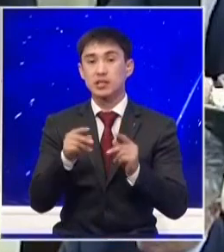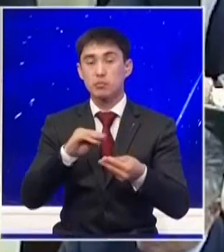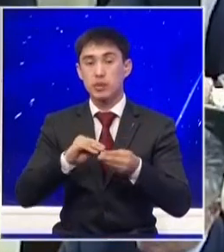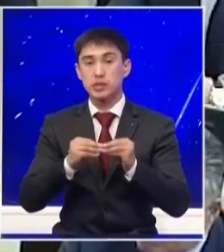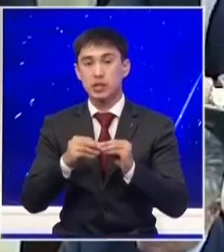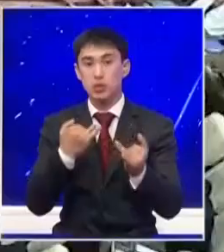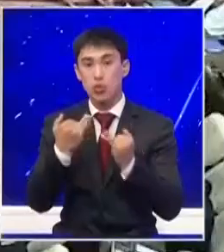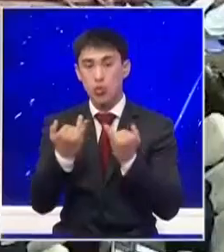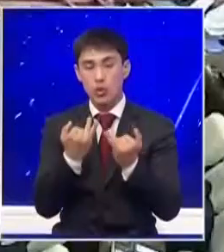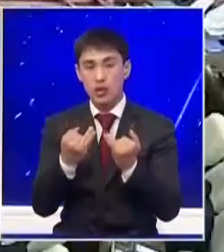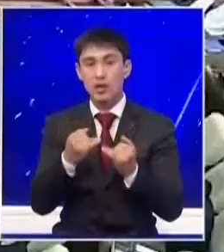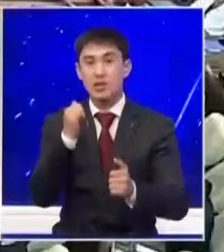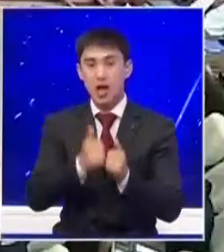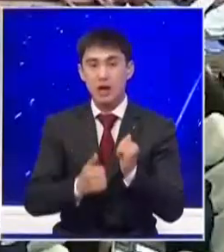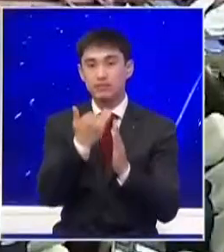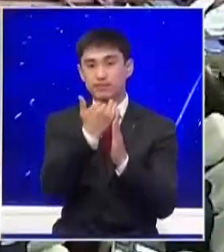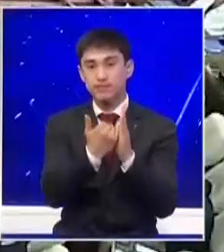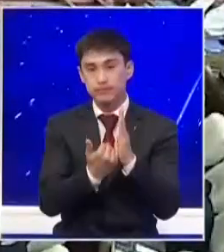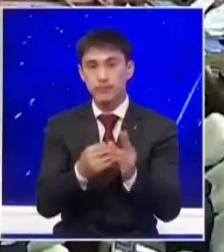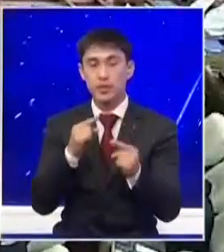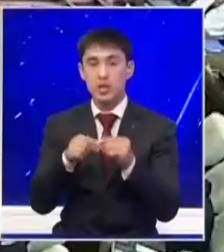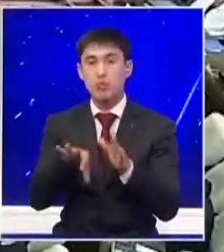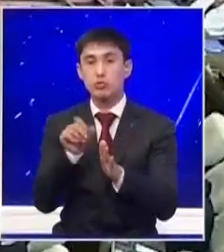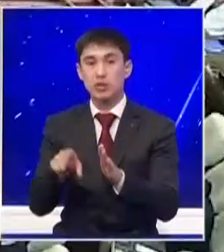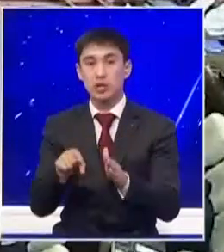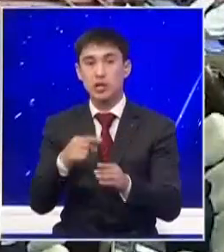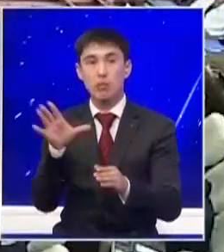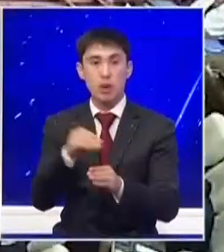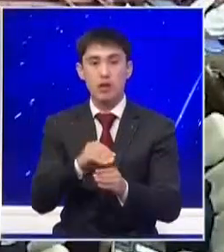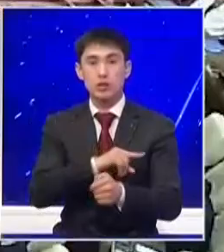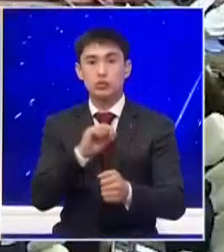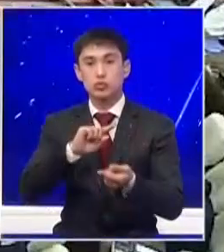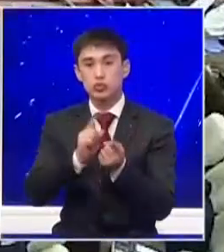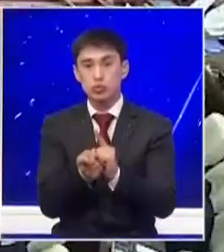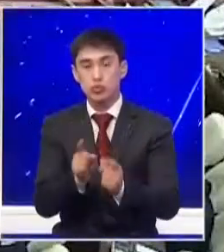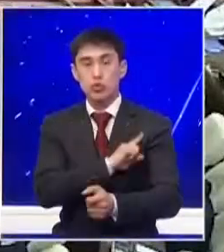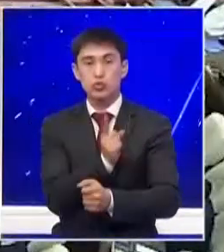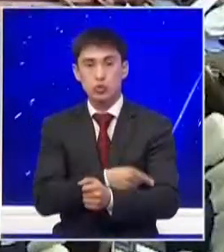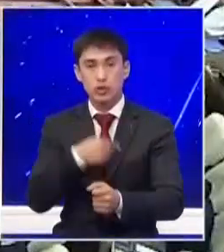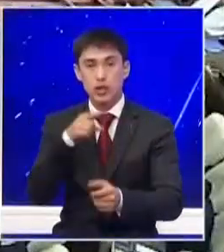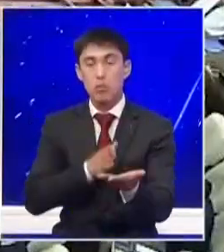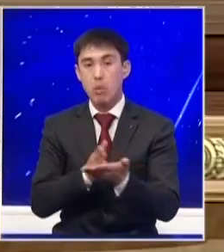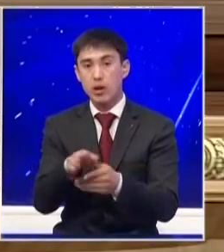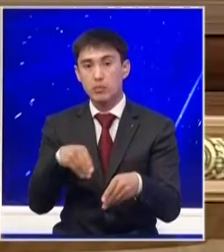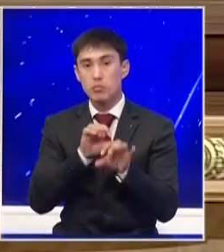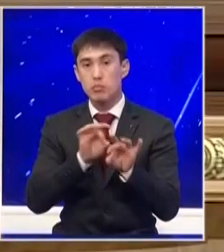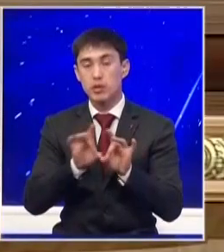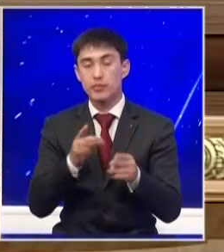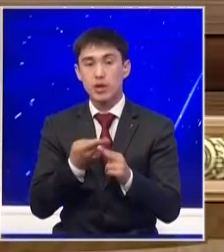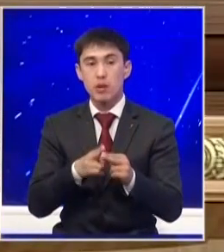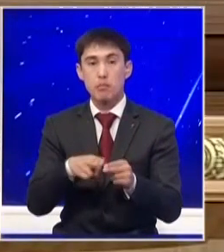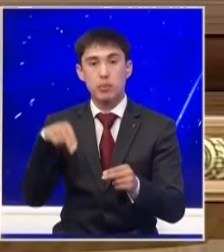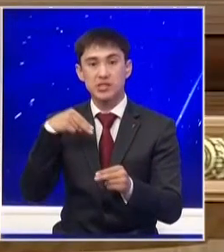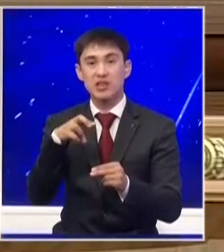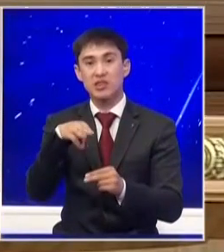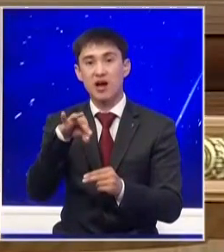әр саладағы түйткілді мәселелерді тізіп, депутаттарға осы олқылықтарды түзеуге күш салу қажет екенін айтып, бағыт берді. Президент тарифтерге қатысты